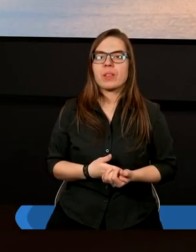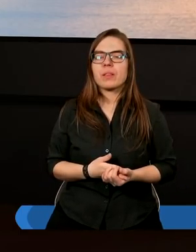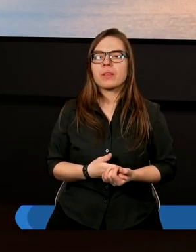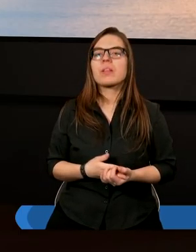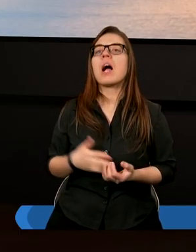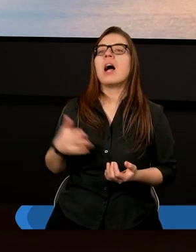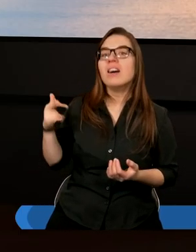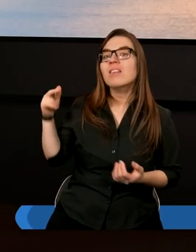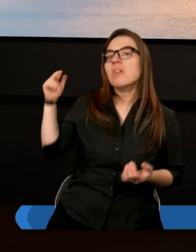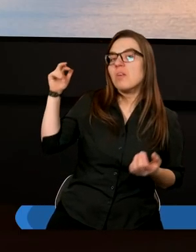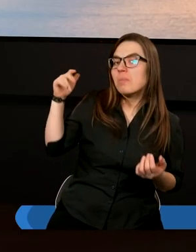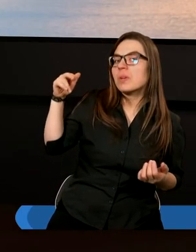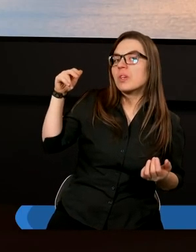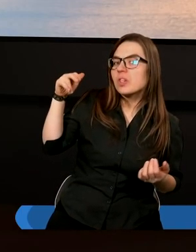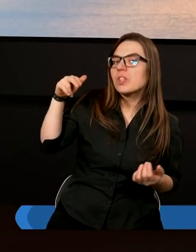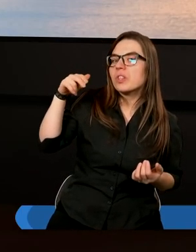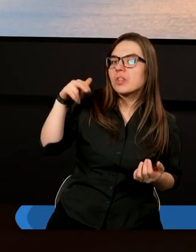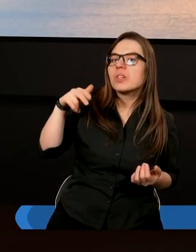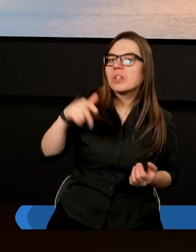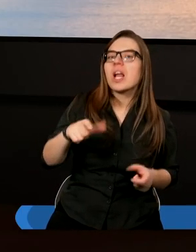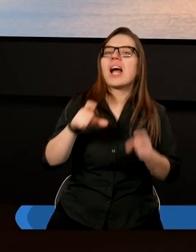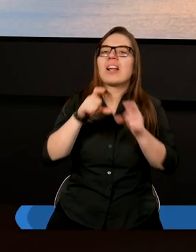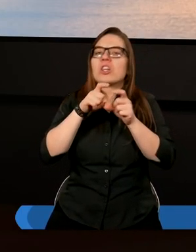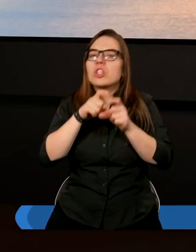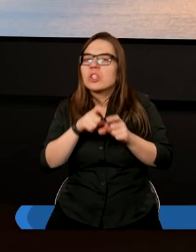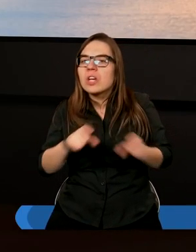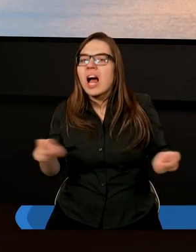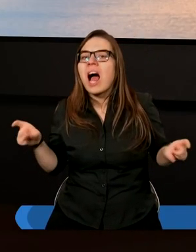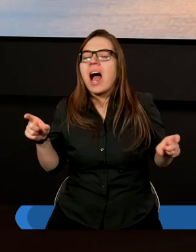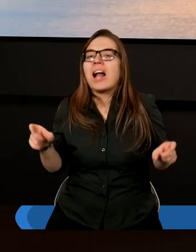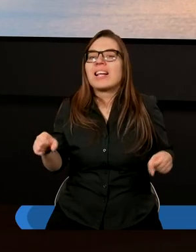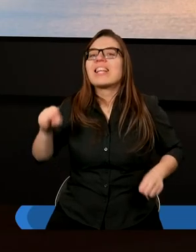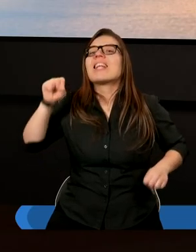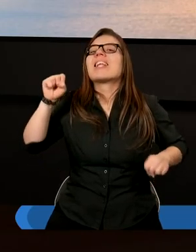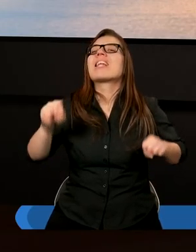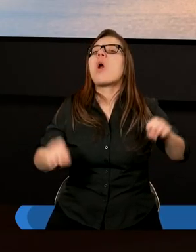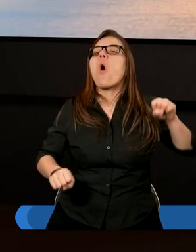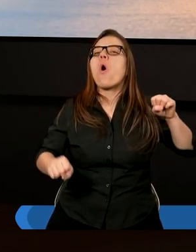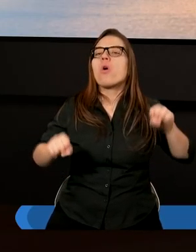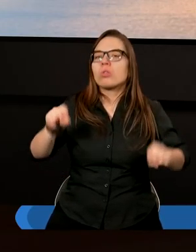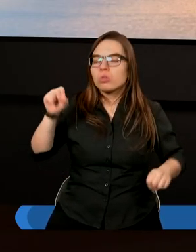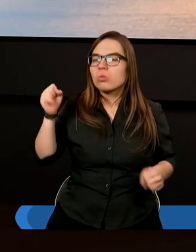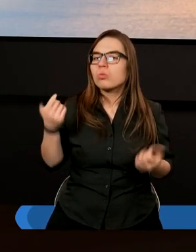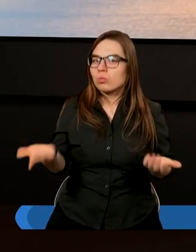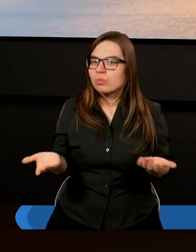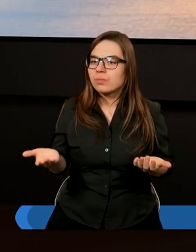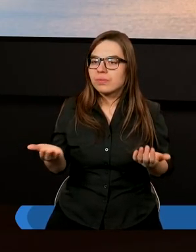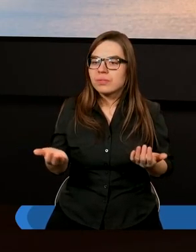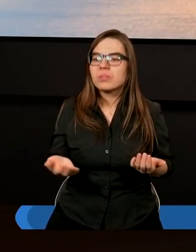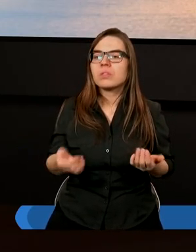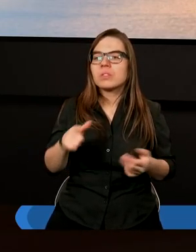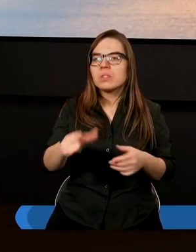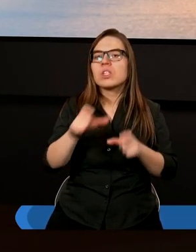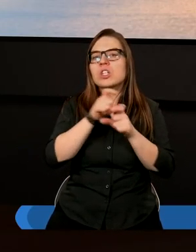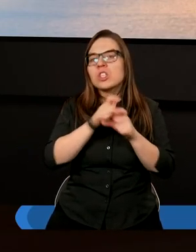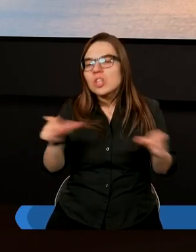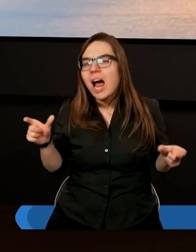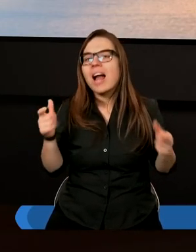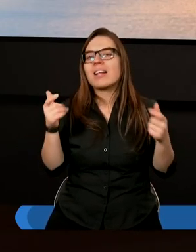przyjdzie taki czas, kiedy może sądu, może to tak nazwać, albo jakiś czas